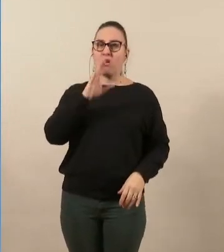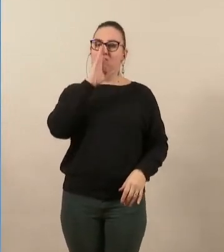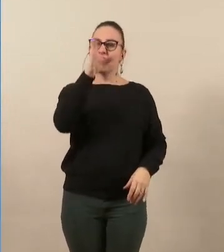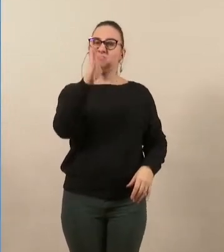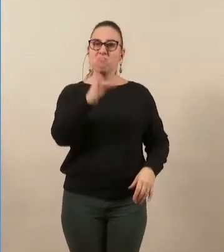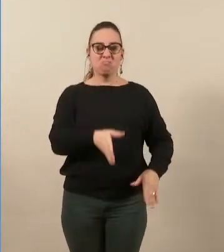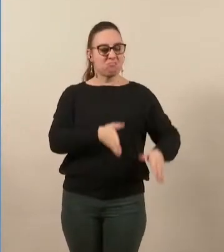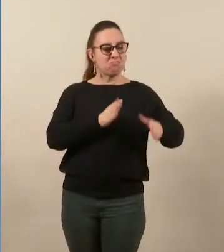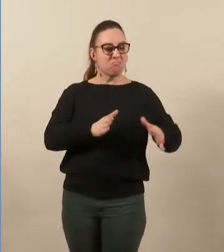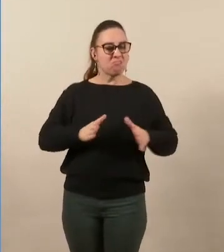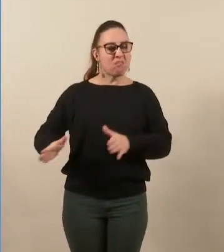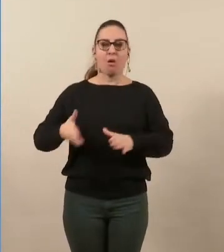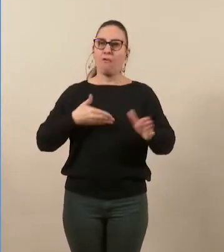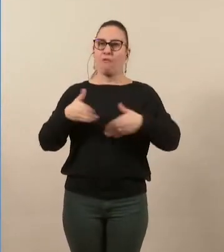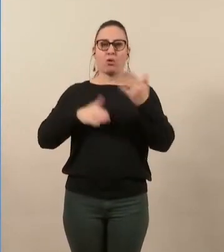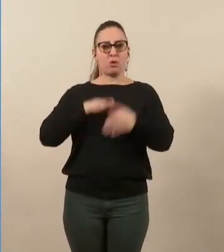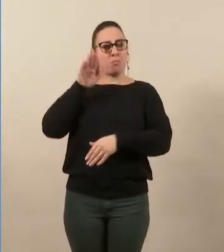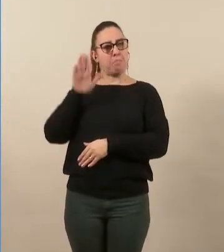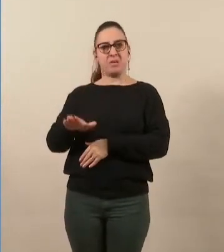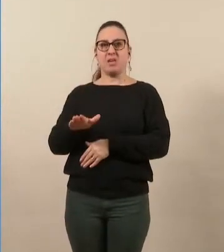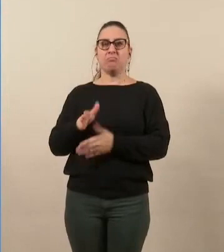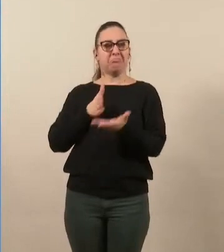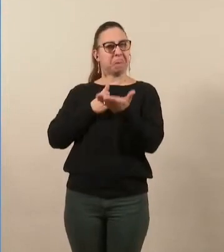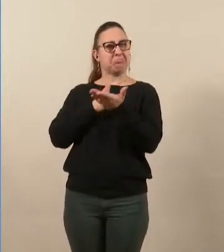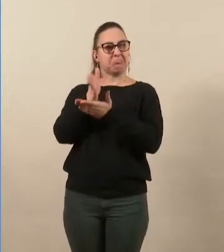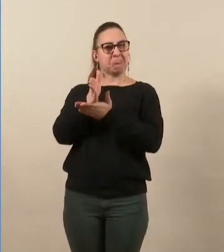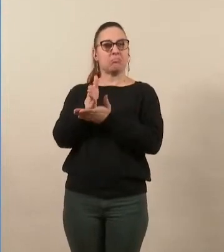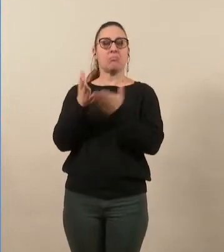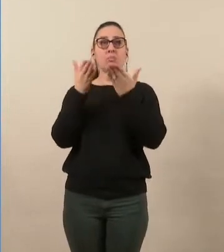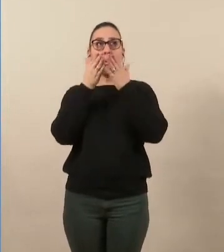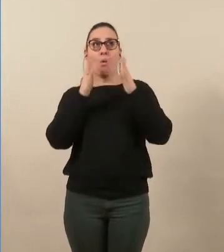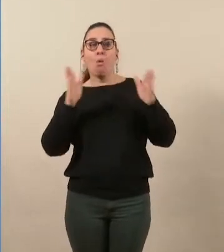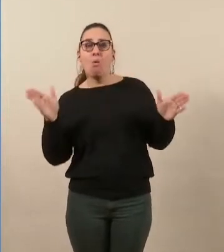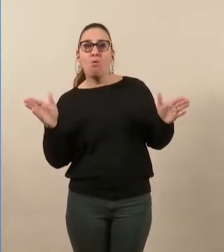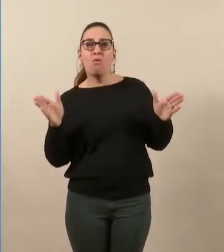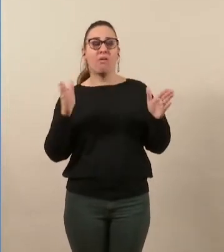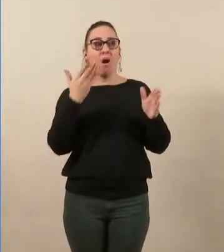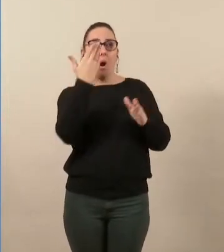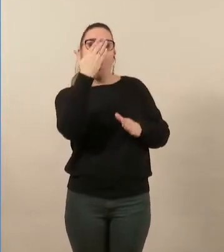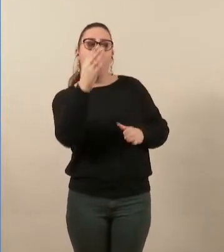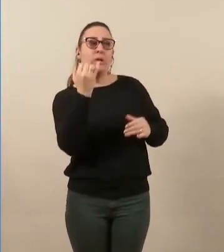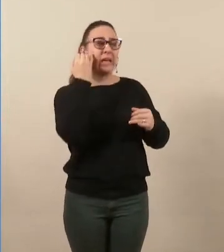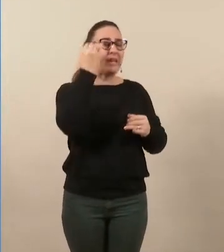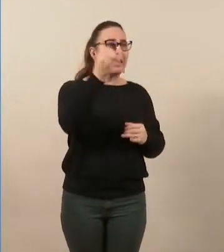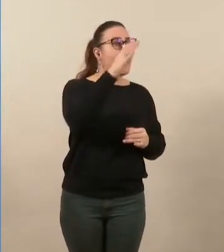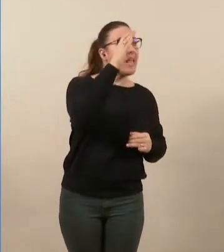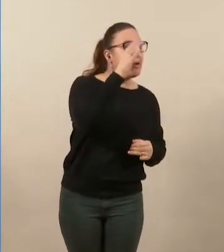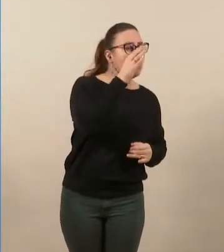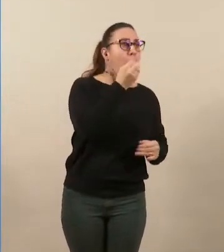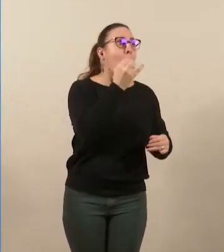votre fonctionnement est ainsi fait que toute ouverture à ce qui n'émane pas de vous est impossible.